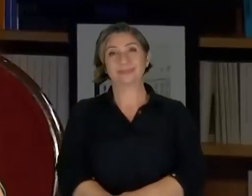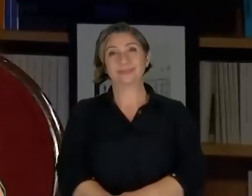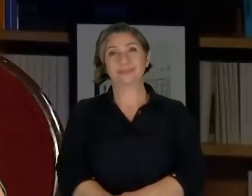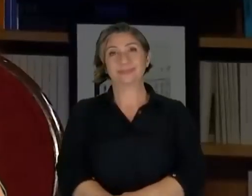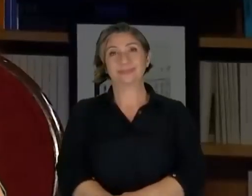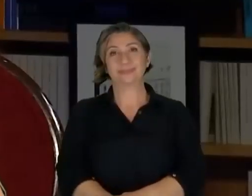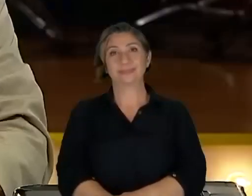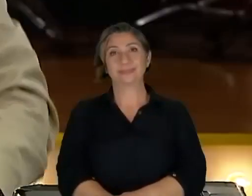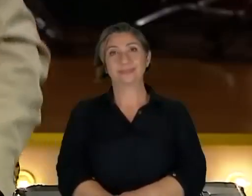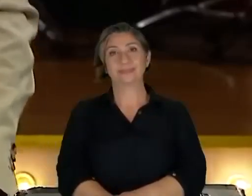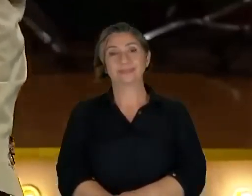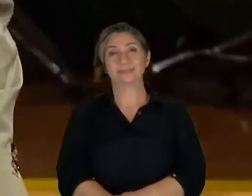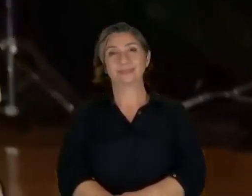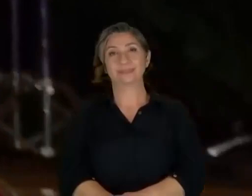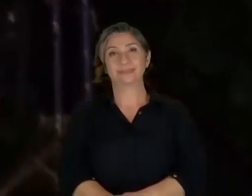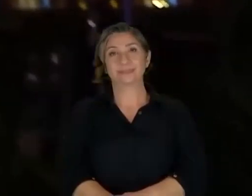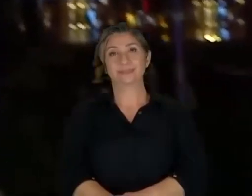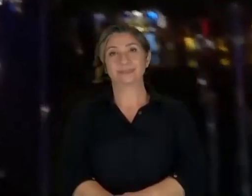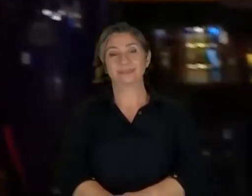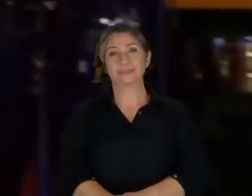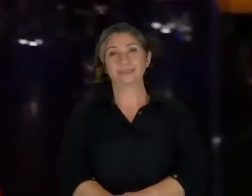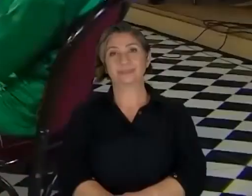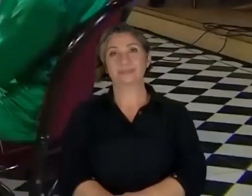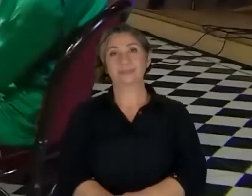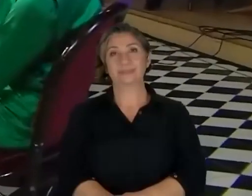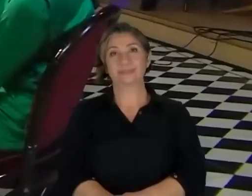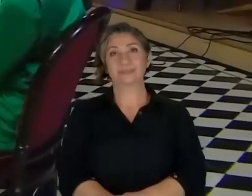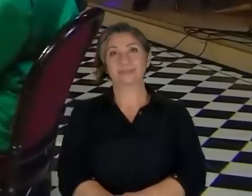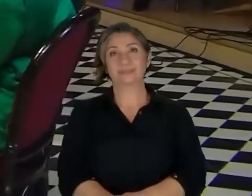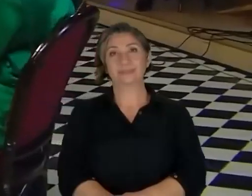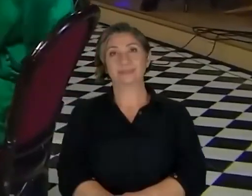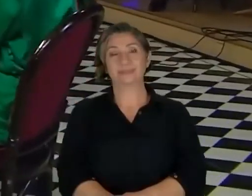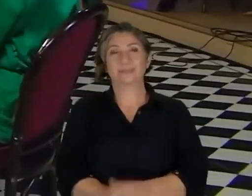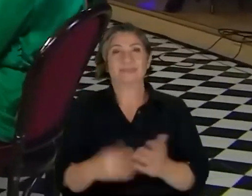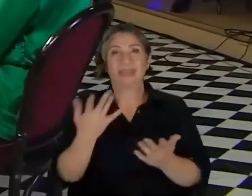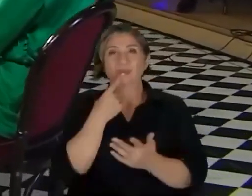Açık mı? Evet. Ses gelir. Buyurun efendim. Ben şimdi bari ne söyleyeyim?